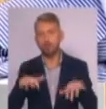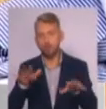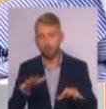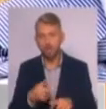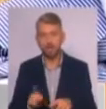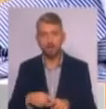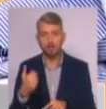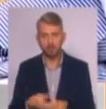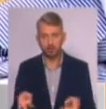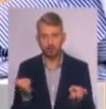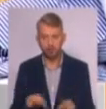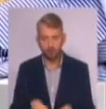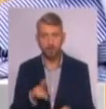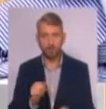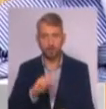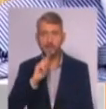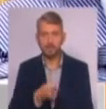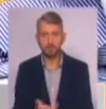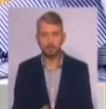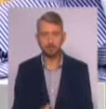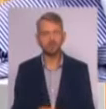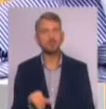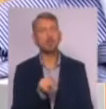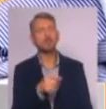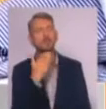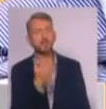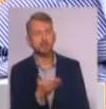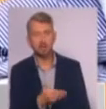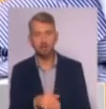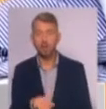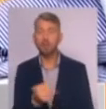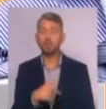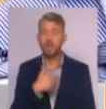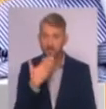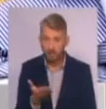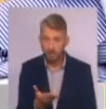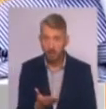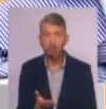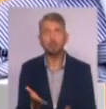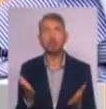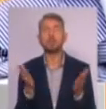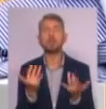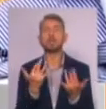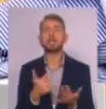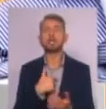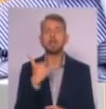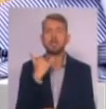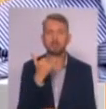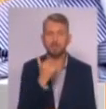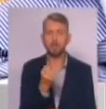це вже лишиться знов на цілий рік. Куди ви зверталися? Ви зверталися? Куди я зверталася? Так. Боже мій, скільки ми дзвонили